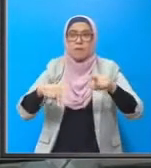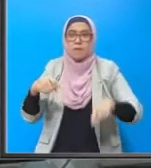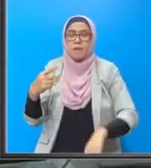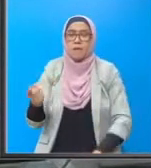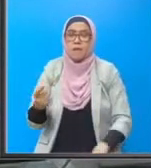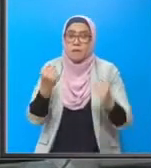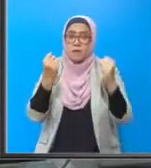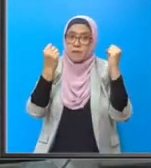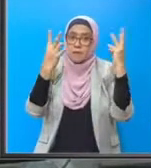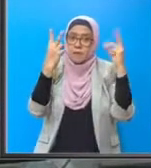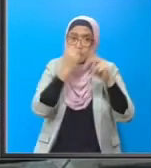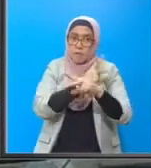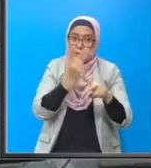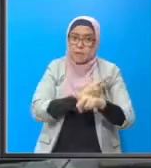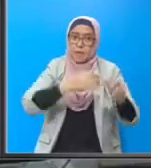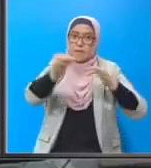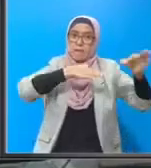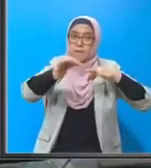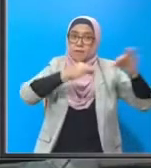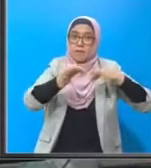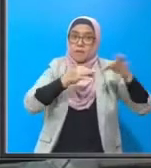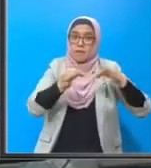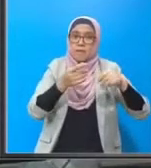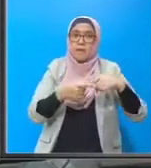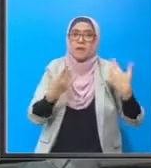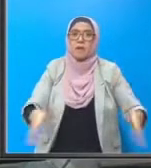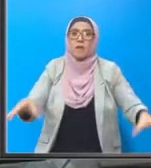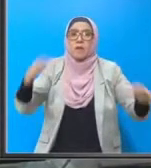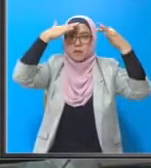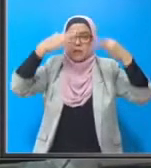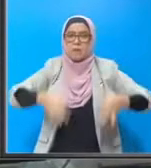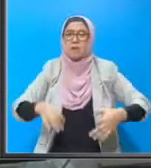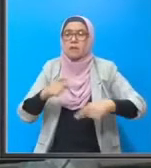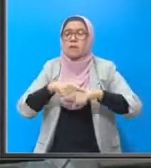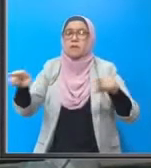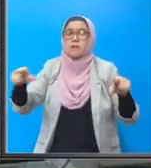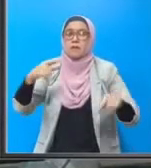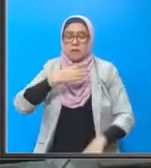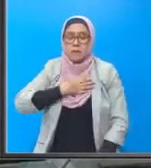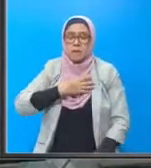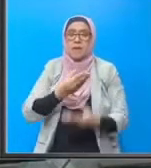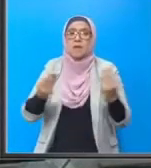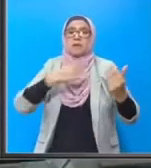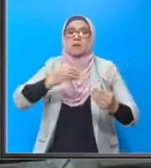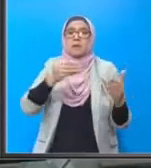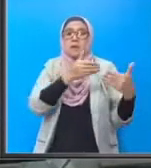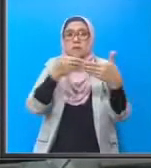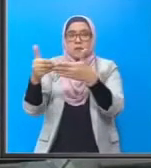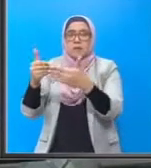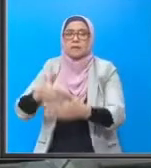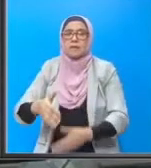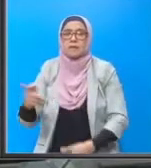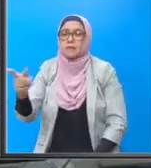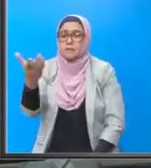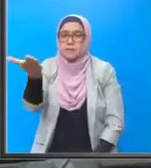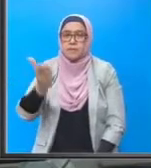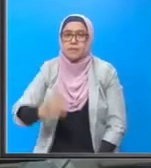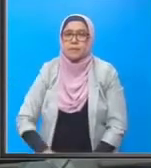Dah Dah Banyak tadi kita bagi penyelesaian dan setelah buat rooling dari sebentar masih boleh pasti putih terus kasih